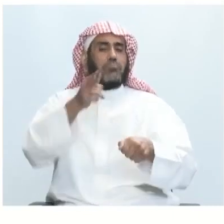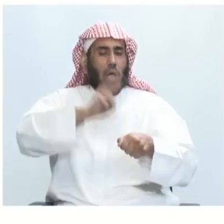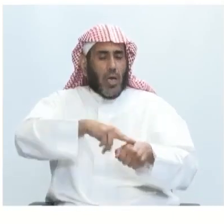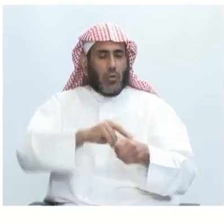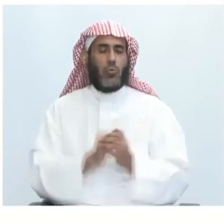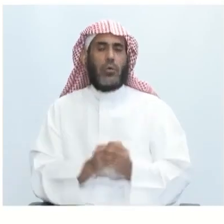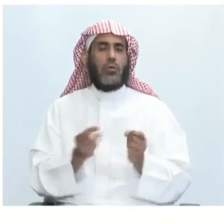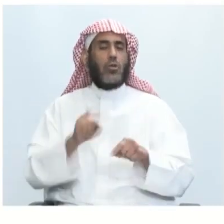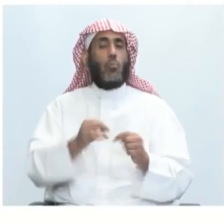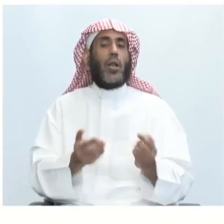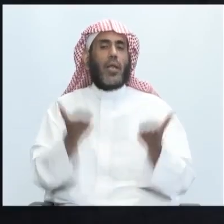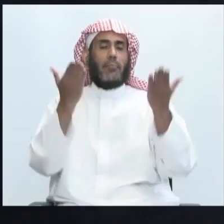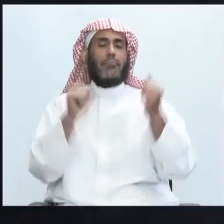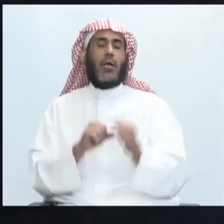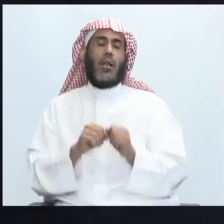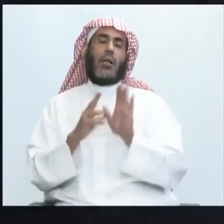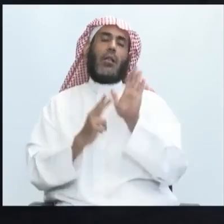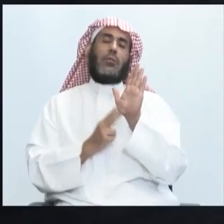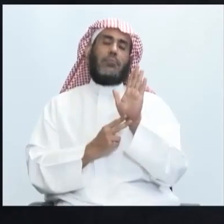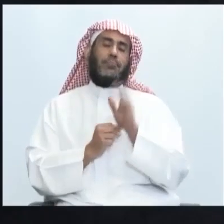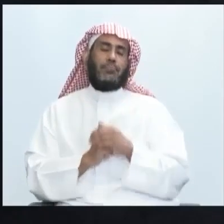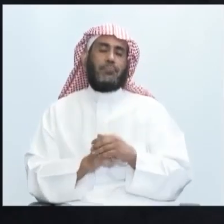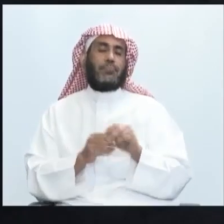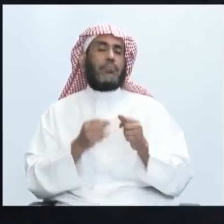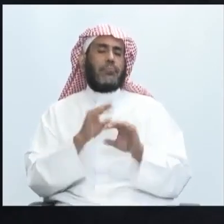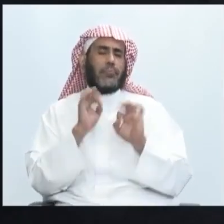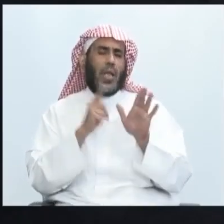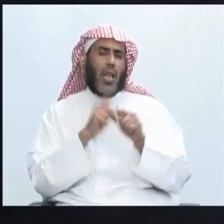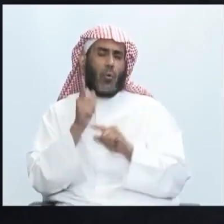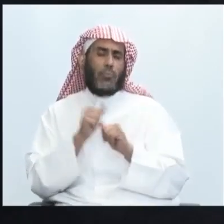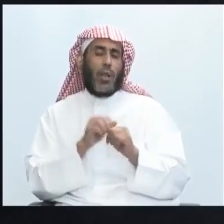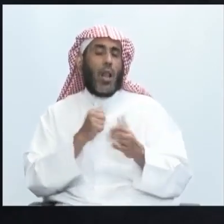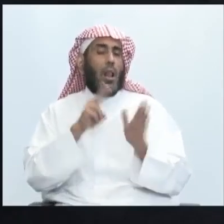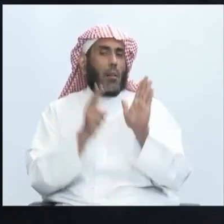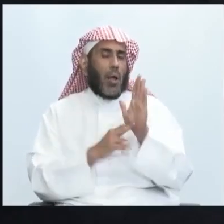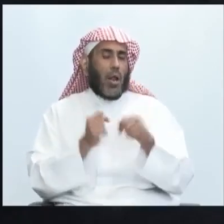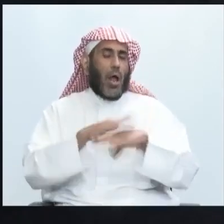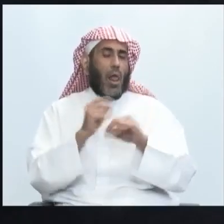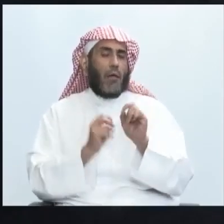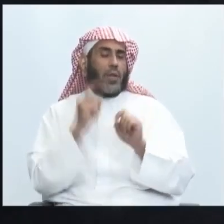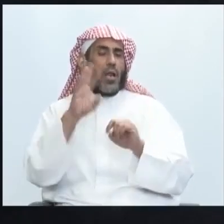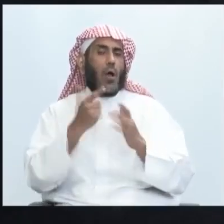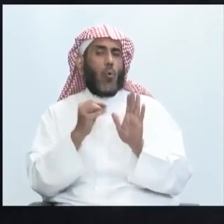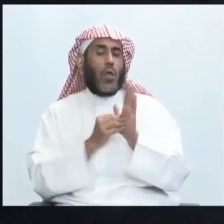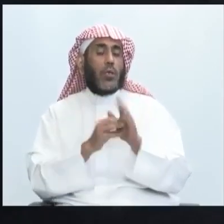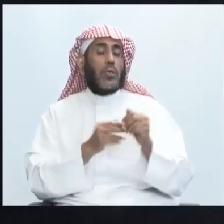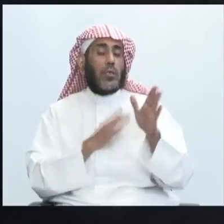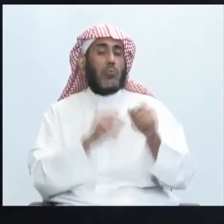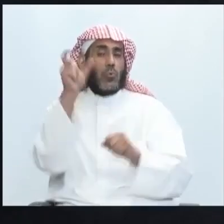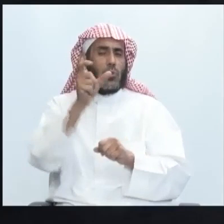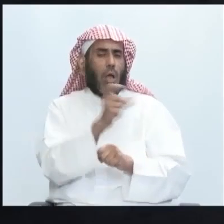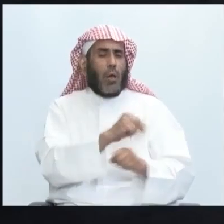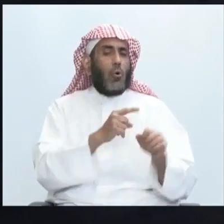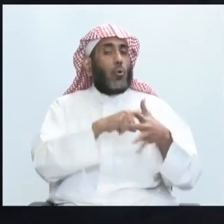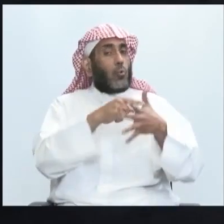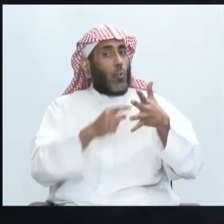اخرى لاحظ النص طيب هنا التعليق هنا يقول لل برهن على فكره او قضيه يتبع الكتاب خطوات